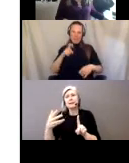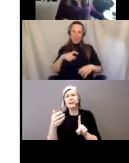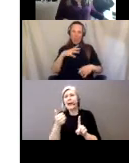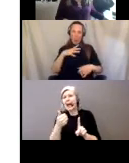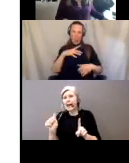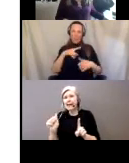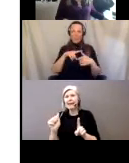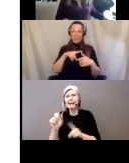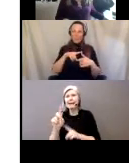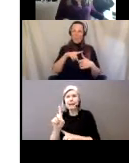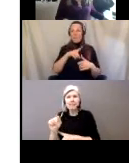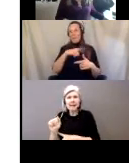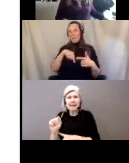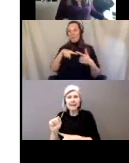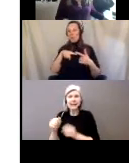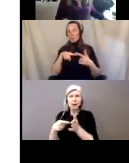dénommé autre